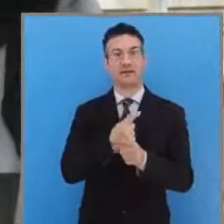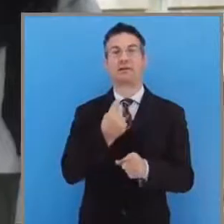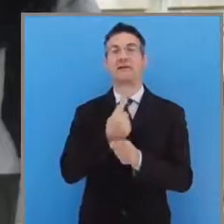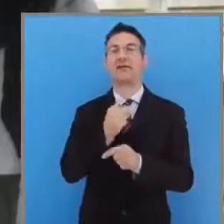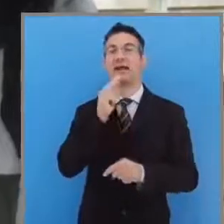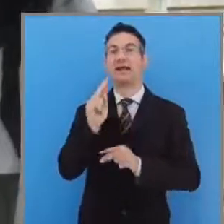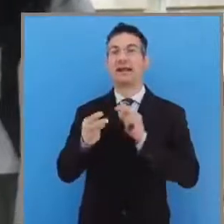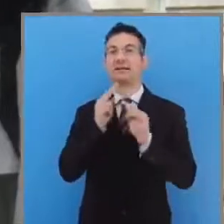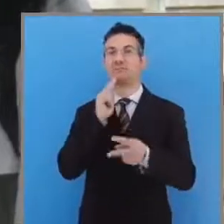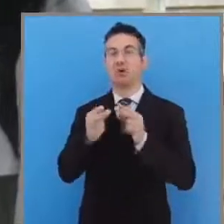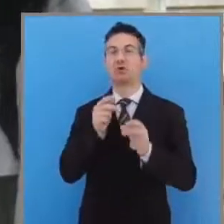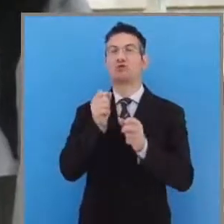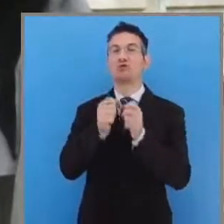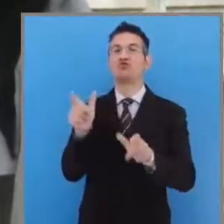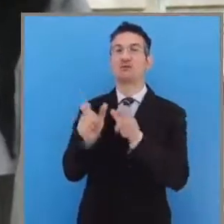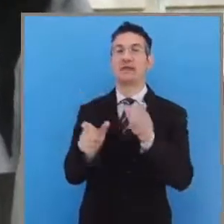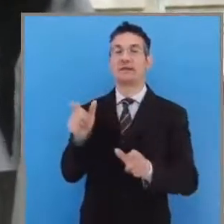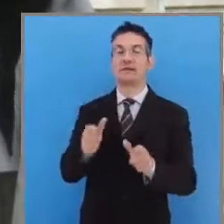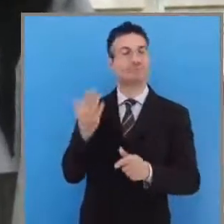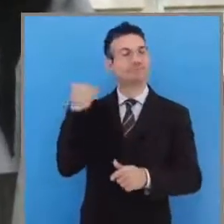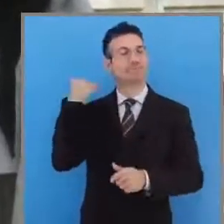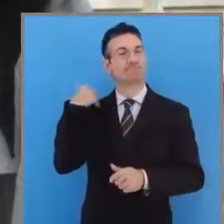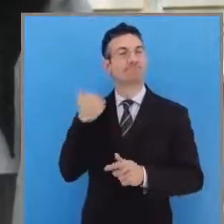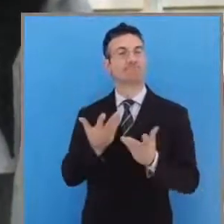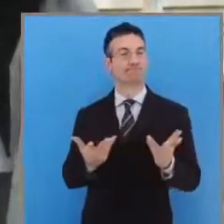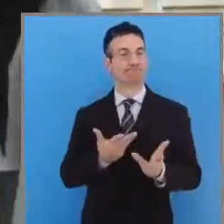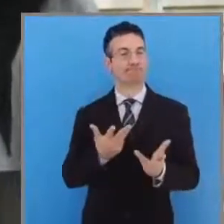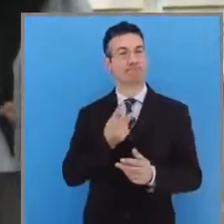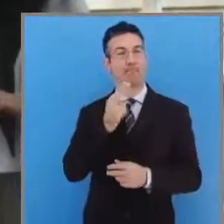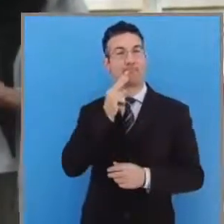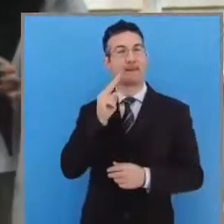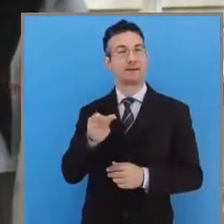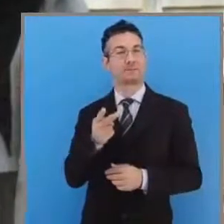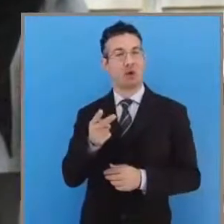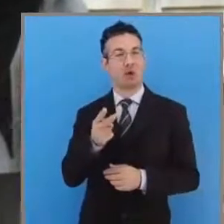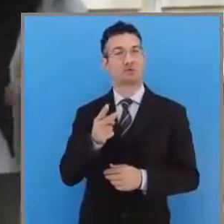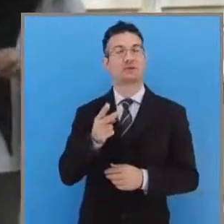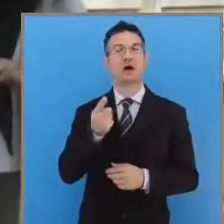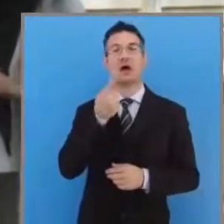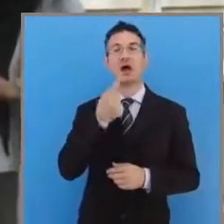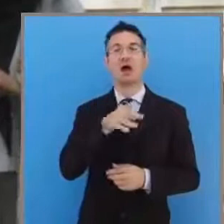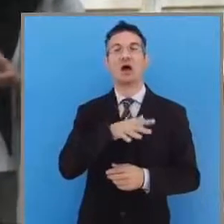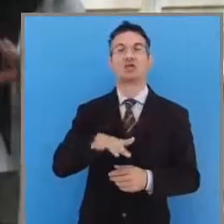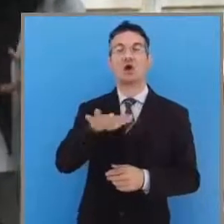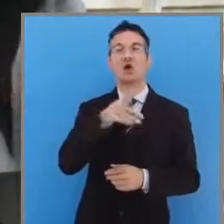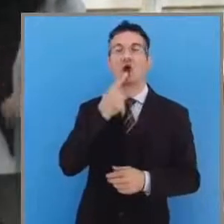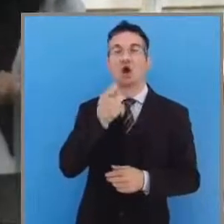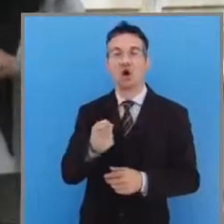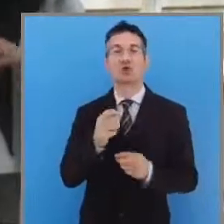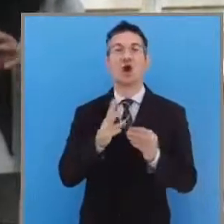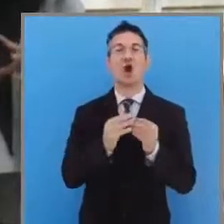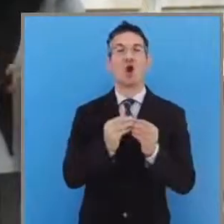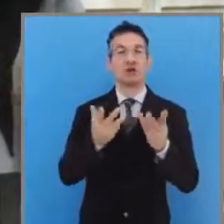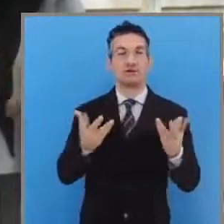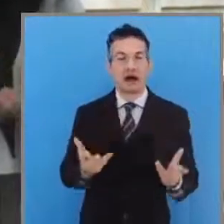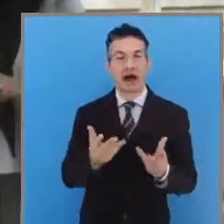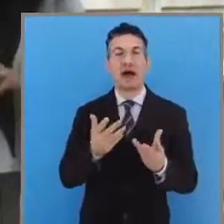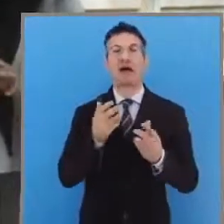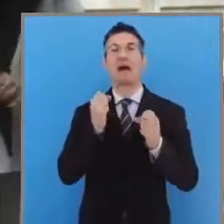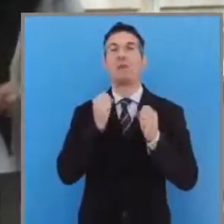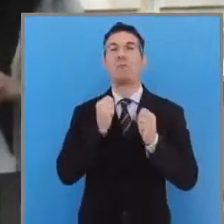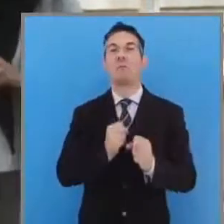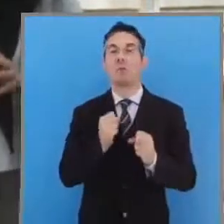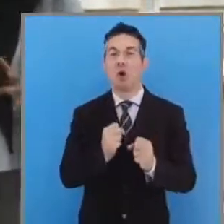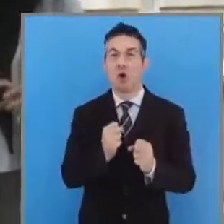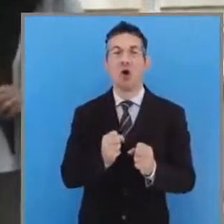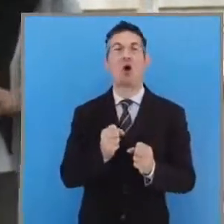le risposte riguardavano principalmente che cosa, le zone rosse, cosa si poteva fare, dove si poteva andare, come si poteva